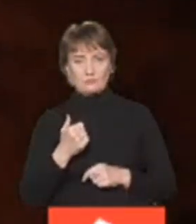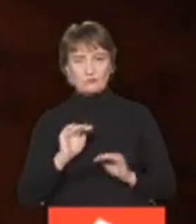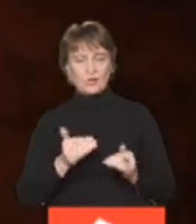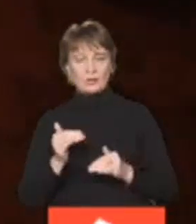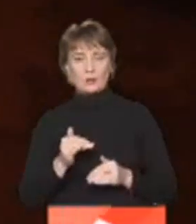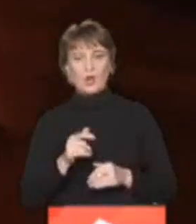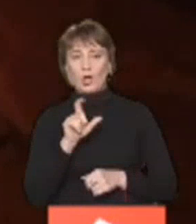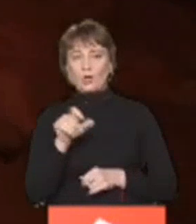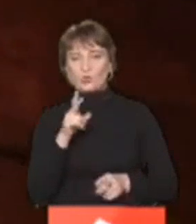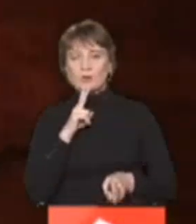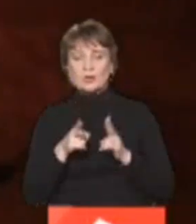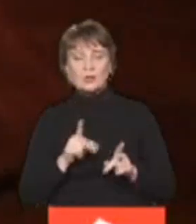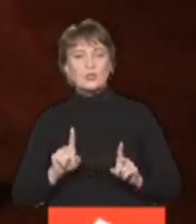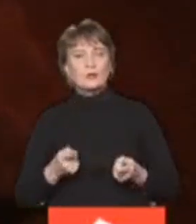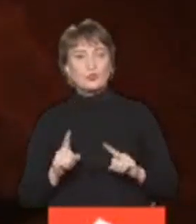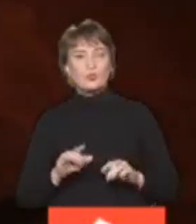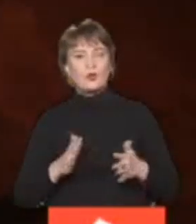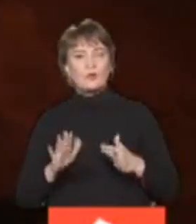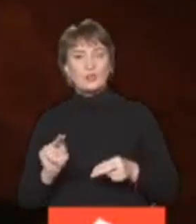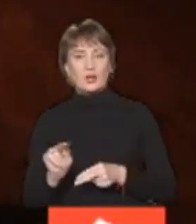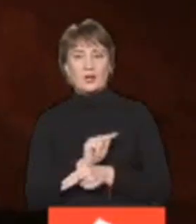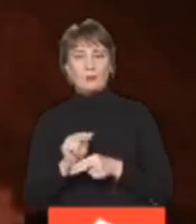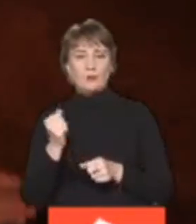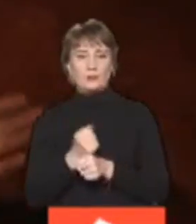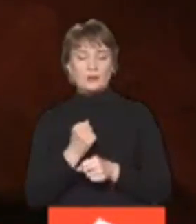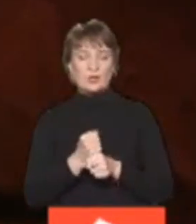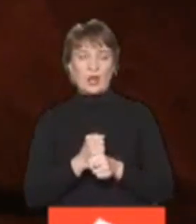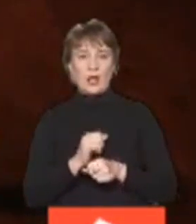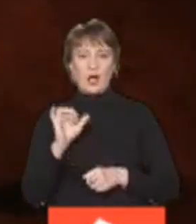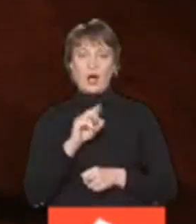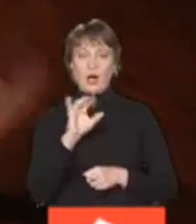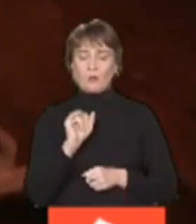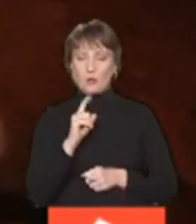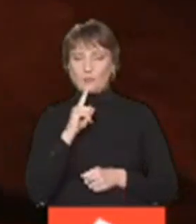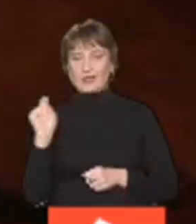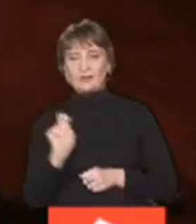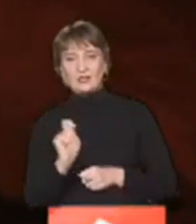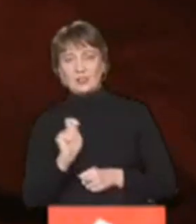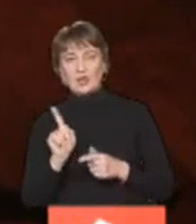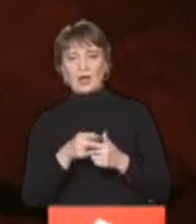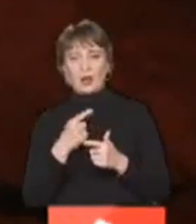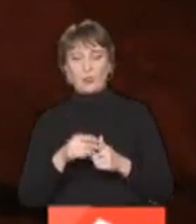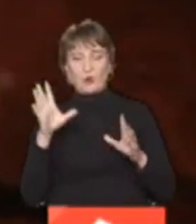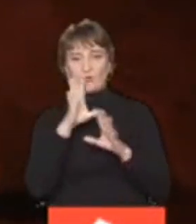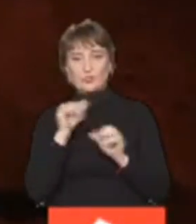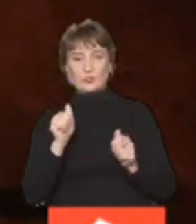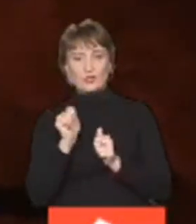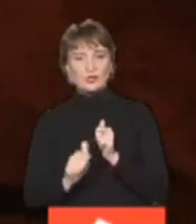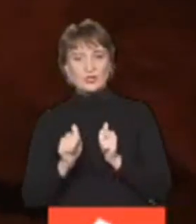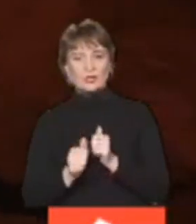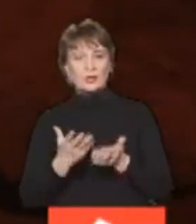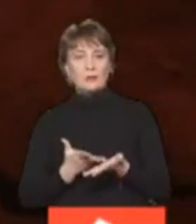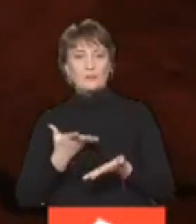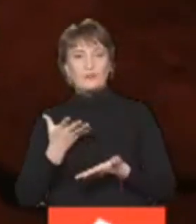ще скаржилися на те, що чомусь відбуваються ці ремонтні роботи або в неділю, або вночі. Знаємо, що часто це оплачується